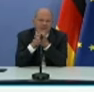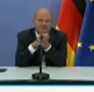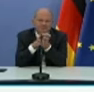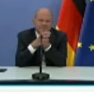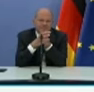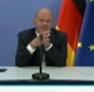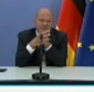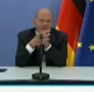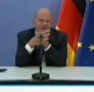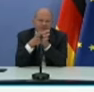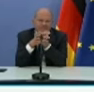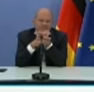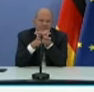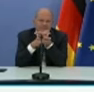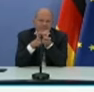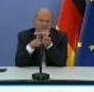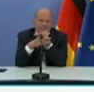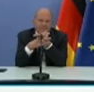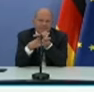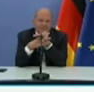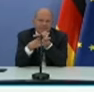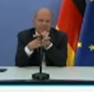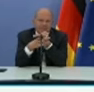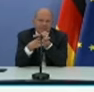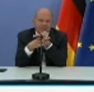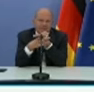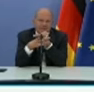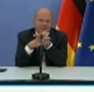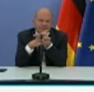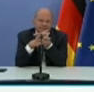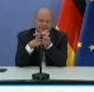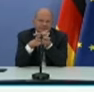نتوصل إلى حلول سريعة